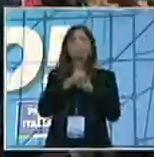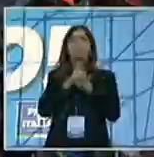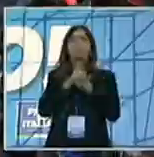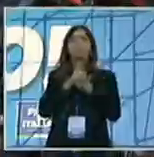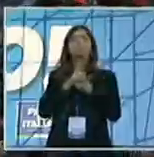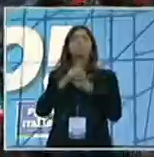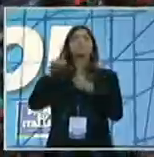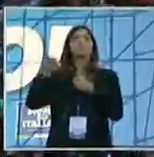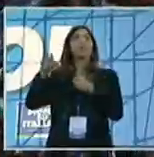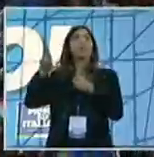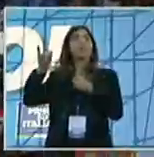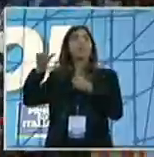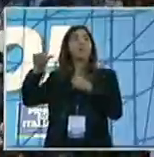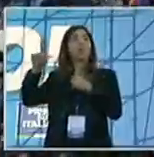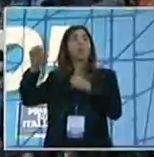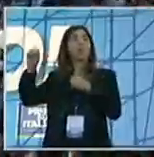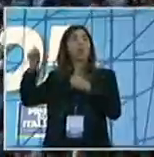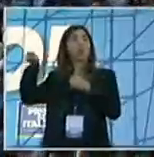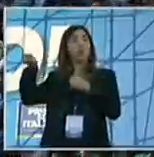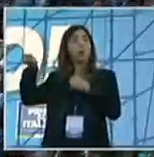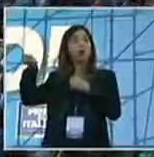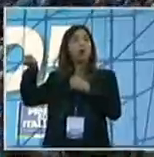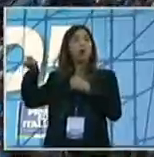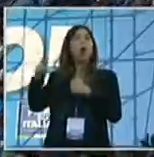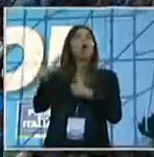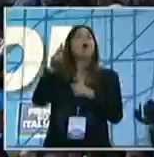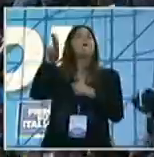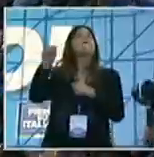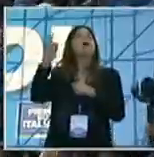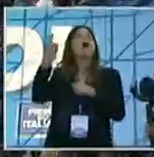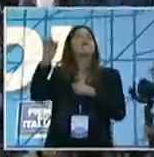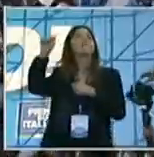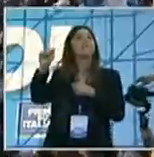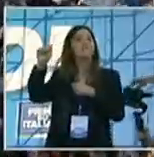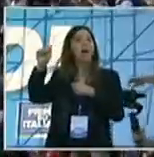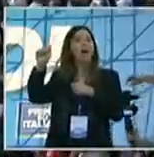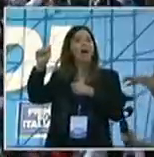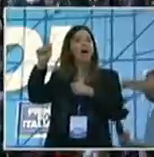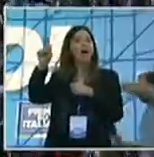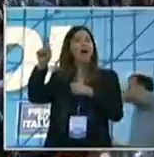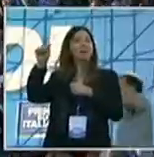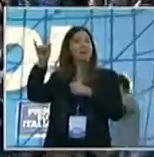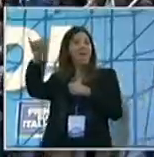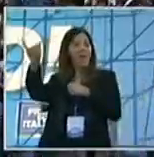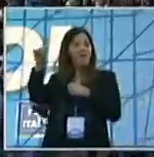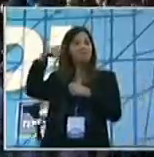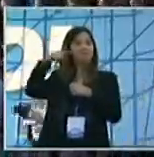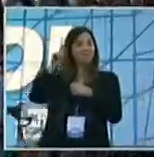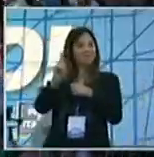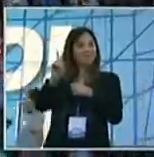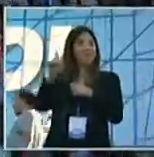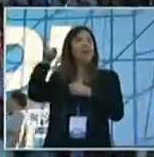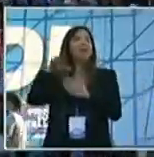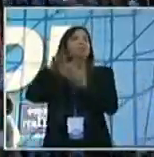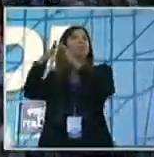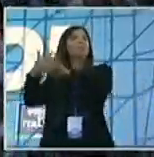Grillo è passato dal Vaffa Day al PD, al Vaffa Day contro chi non vuole